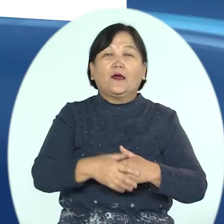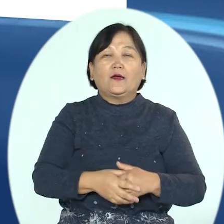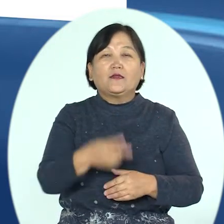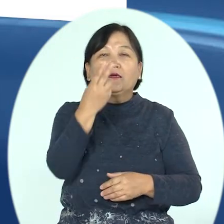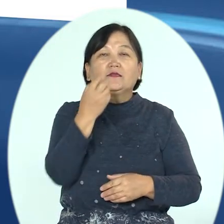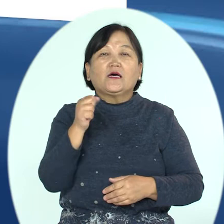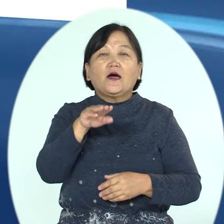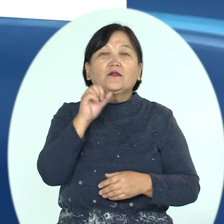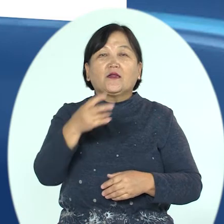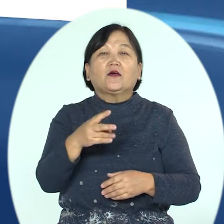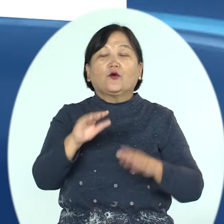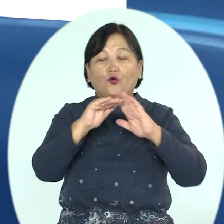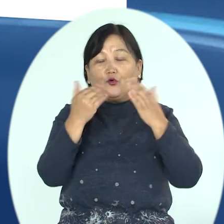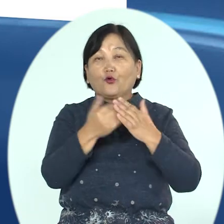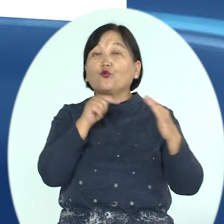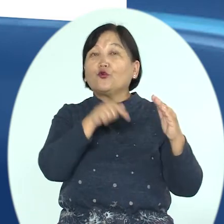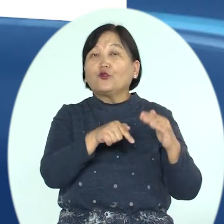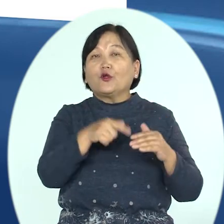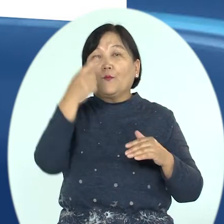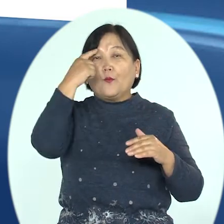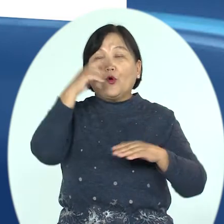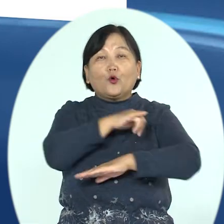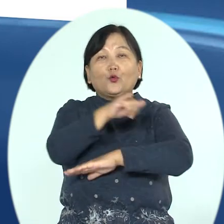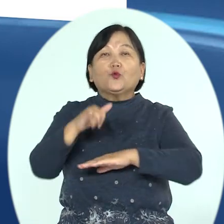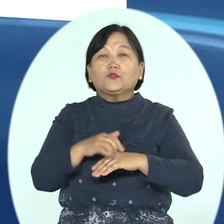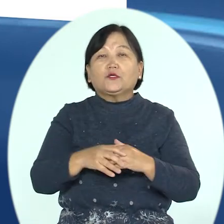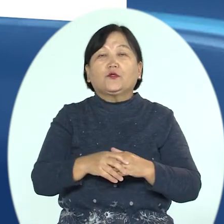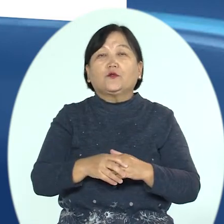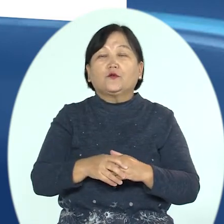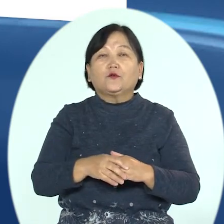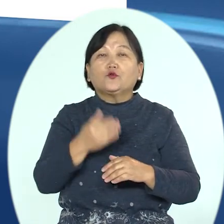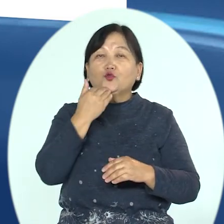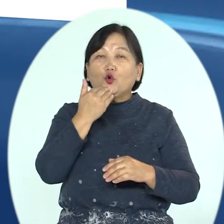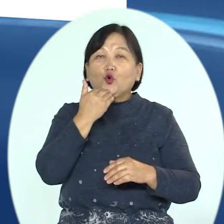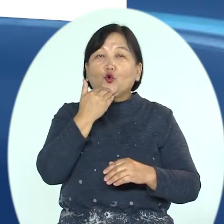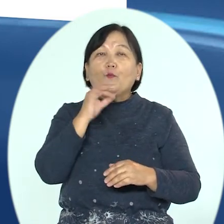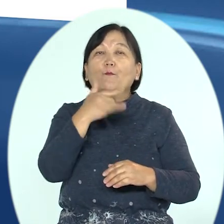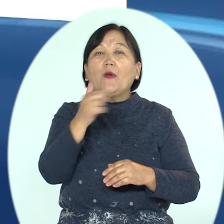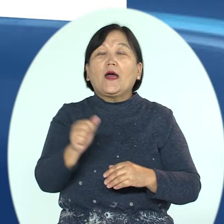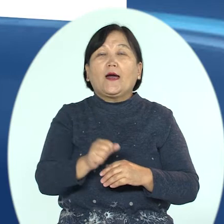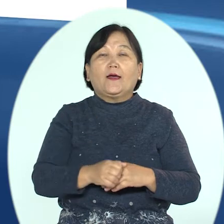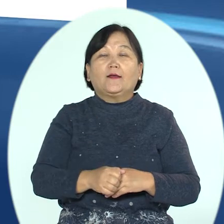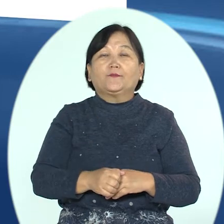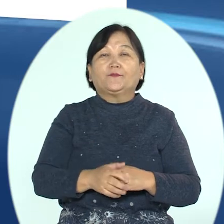Энэ цаатаа өрх гэхээр ерөөсөө Монгол улсад нэг л суманд байдаг байж байгаа. Энэ нь бол